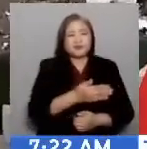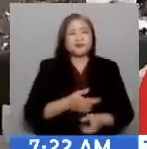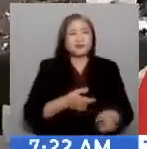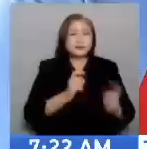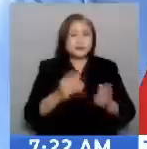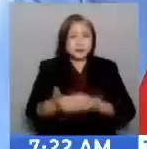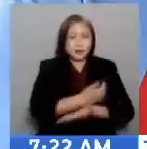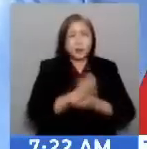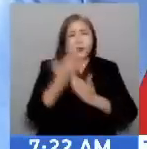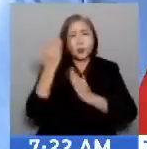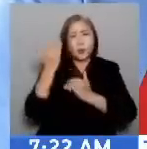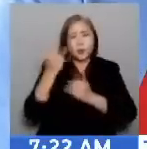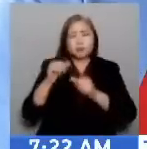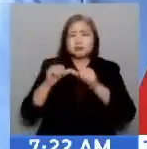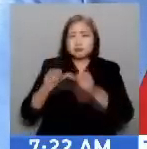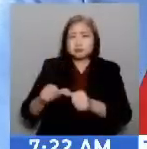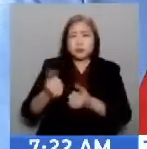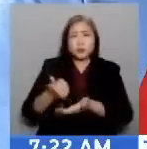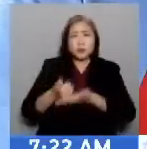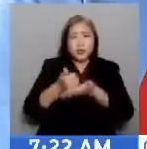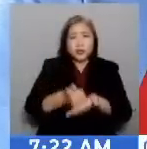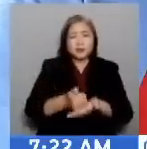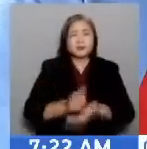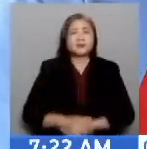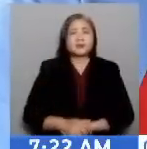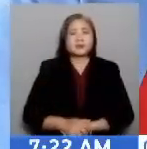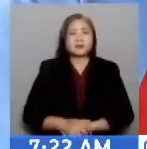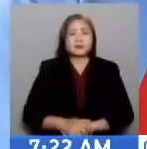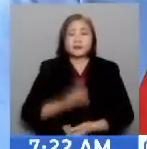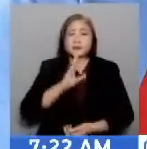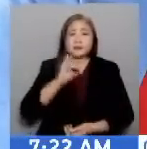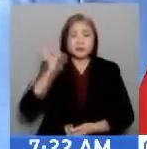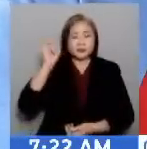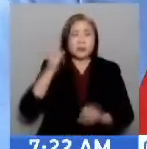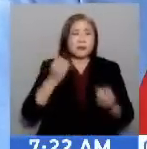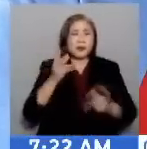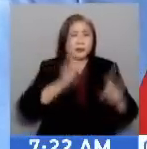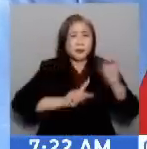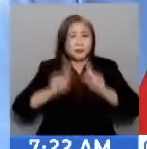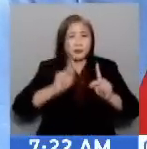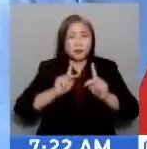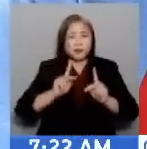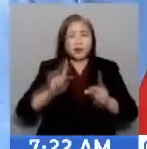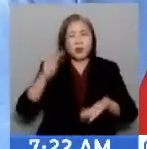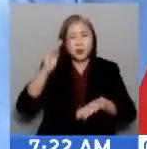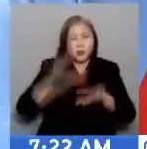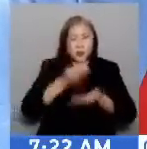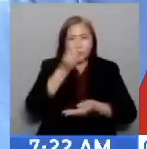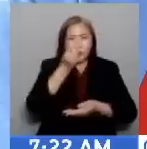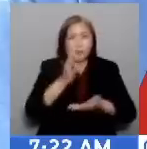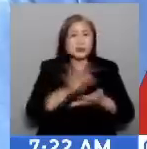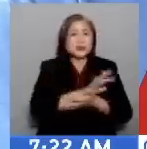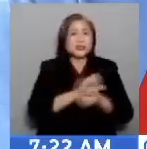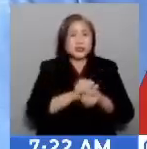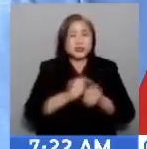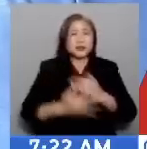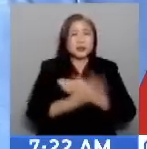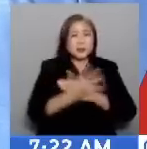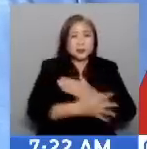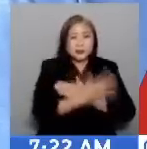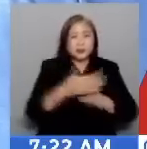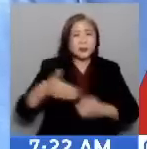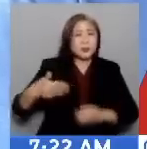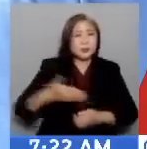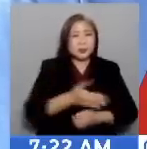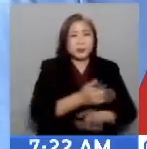aksyon dito. Lumalaki yung bilang natin, yung population ng Pilipinas, tapos lumiliit at nasisira yung ating pangisdaan. Paano